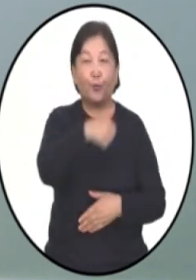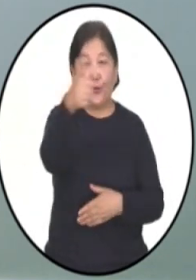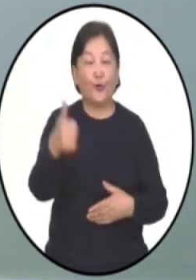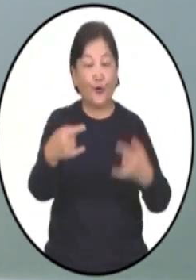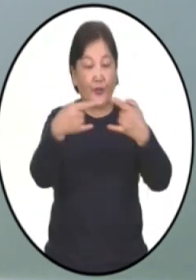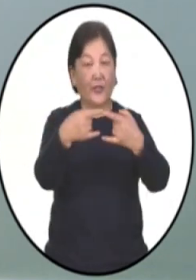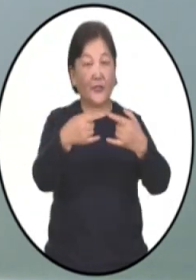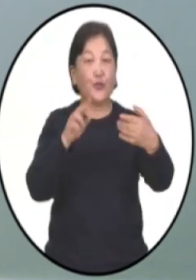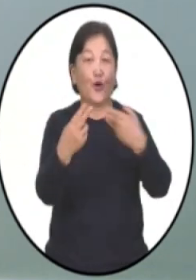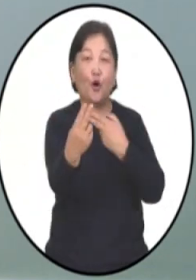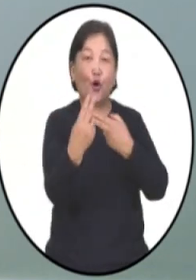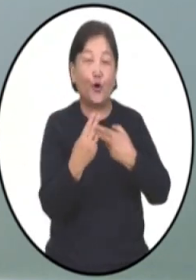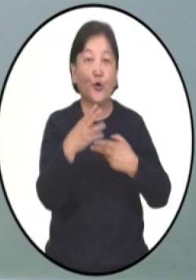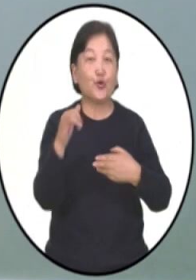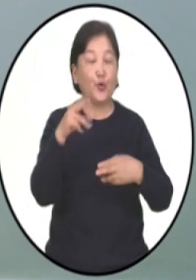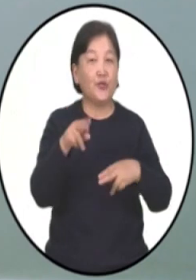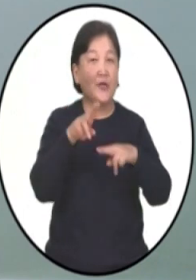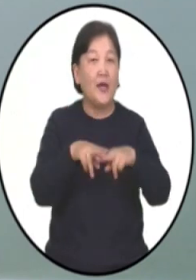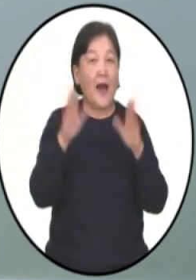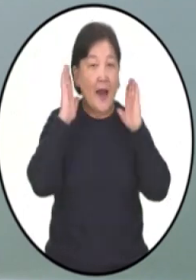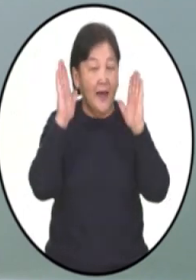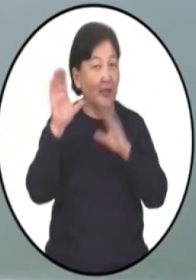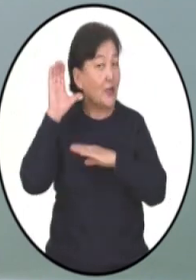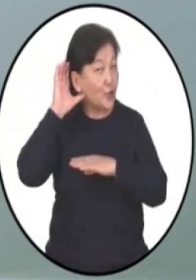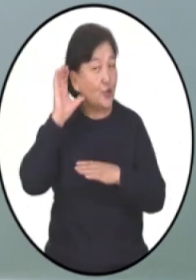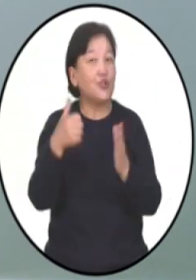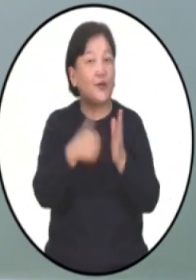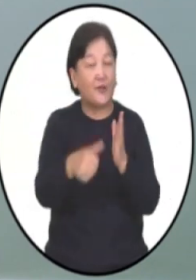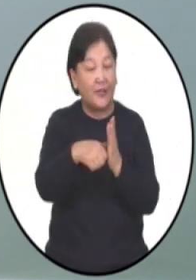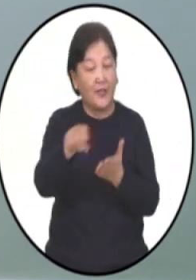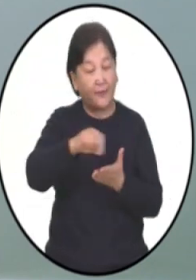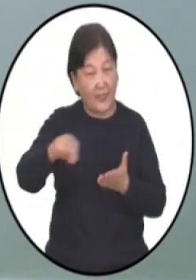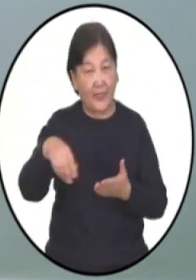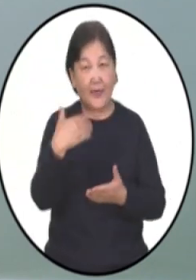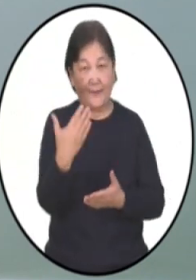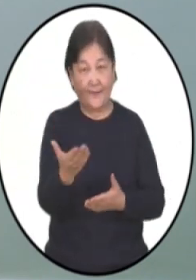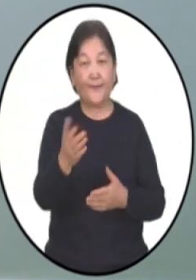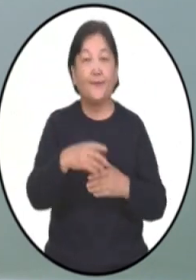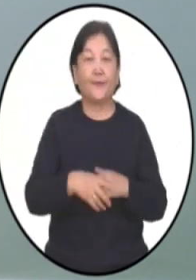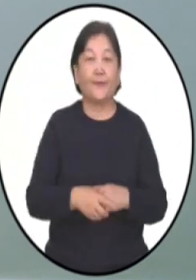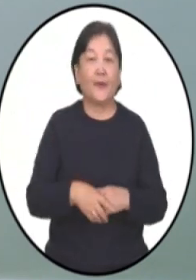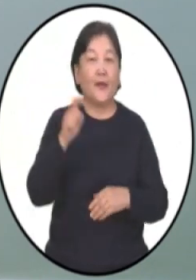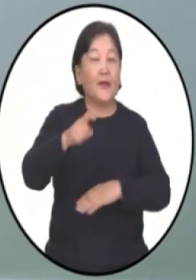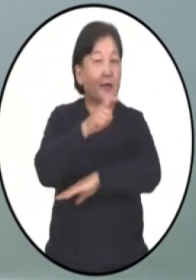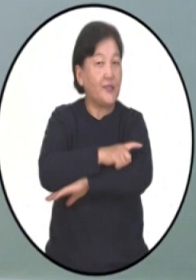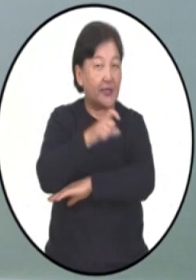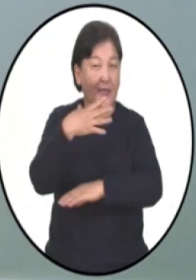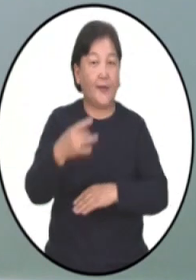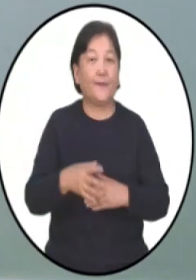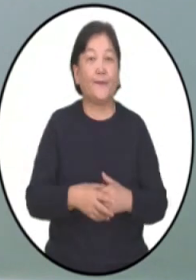сууж, анхааралтай сонсож, анализ хийж, дэвтэртээ бас тэмдэглэл хөтлөж яваарай. Энэ хичээлээр